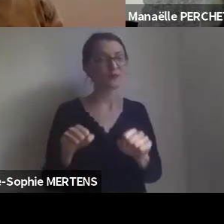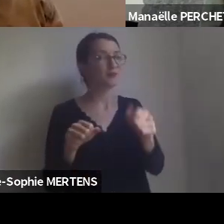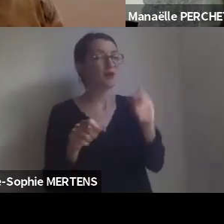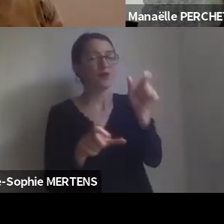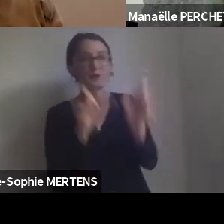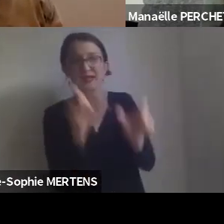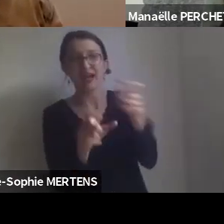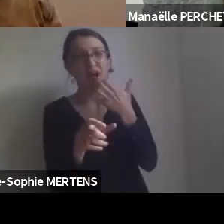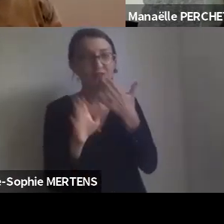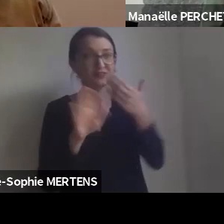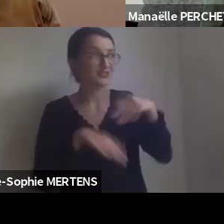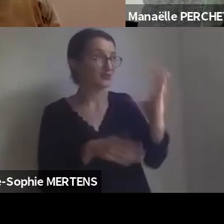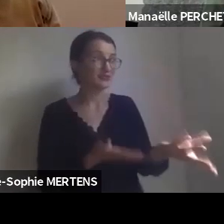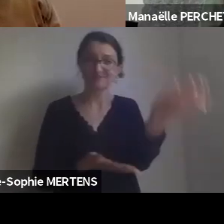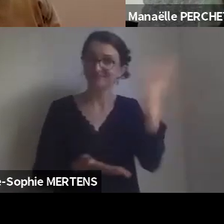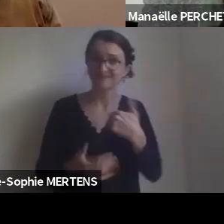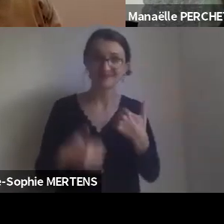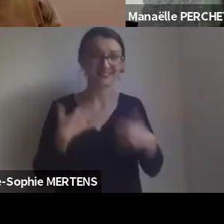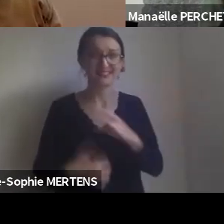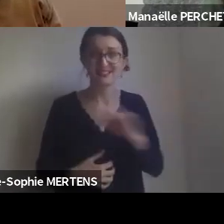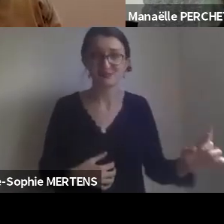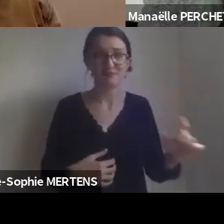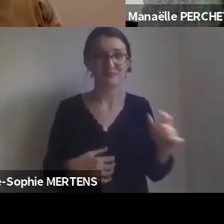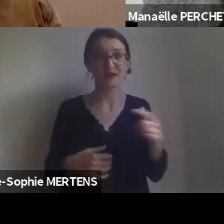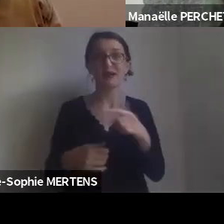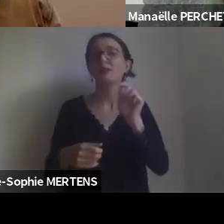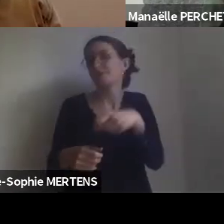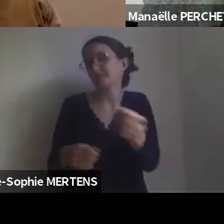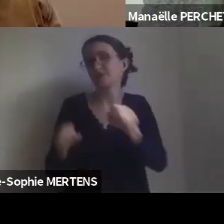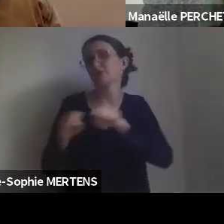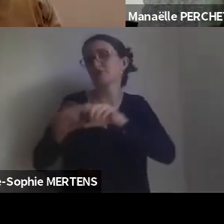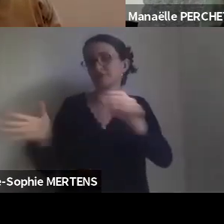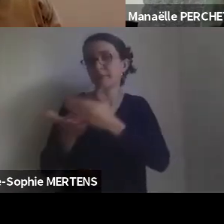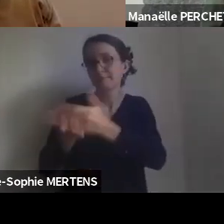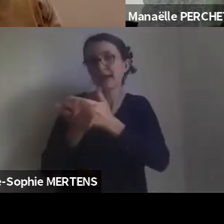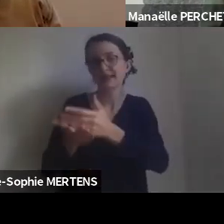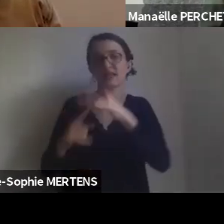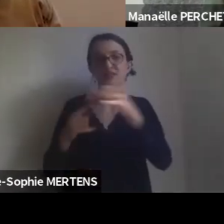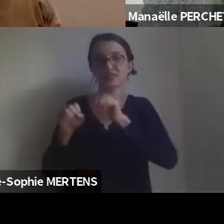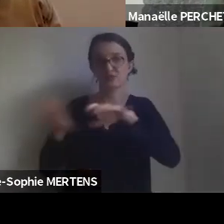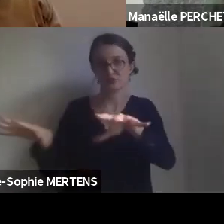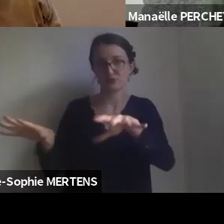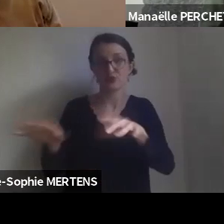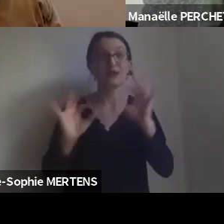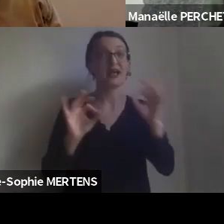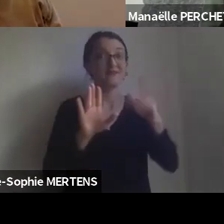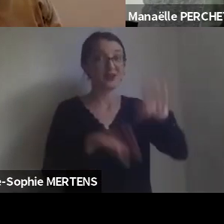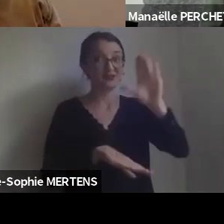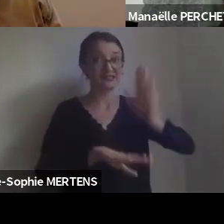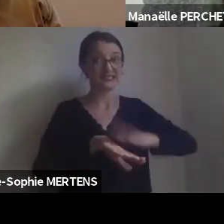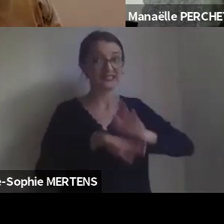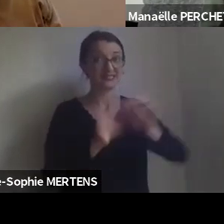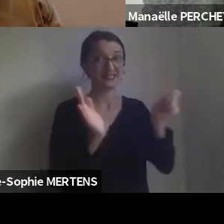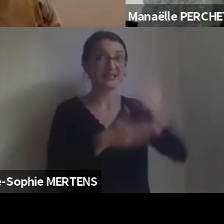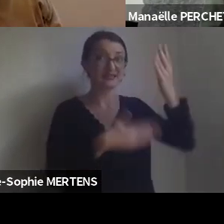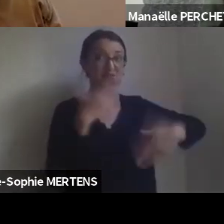sociaux, c'est sur le site HUP. Ça va continuer à être buzzé. L'appel à candidature est ouvert jusqu'au 10 juillet, ne tardez pas trop.